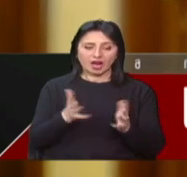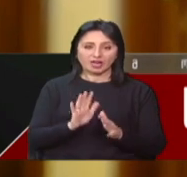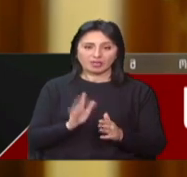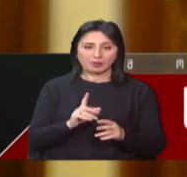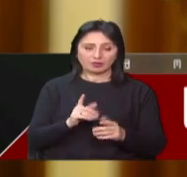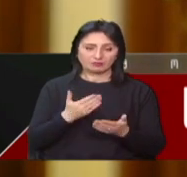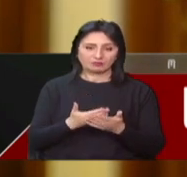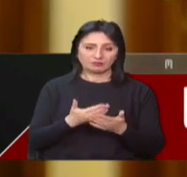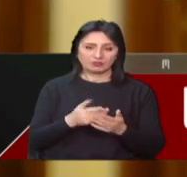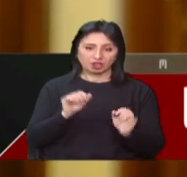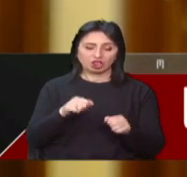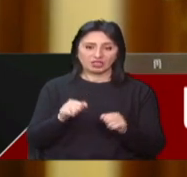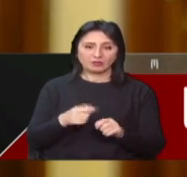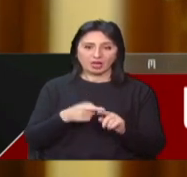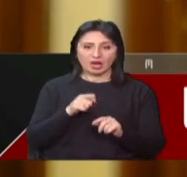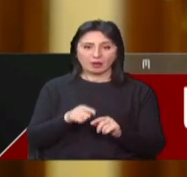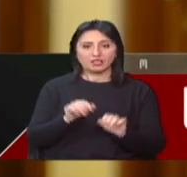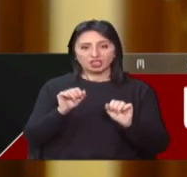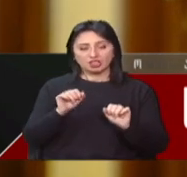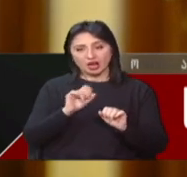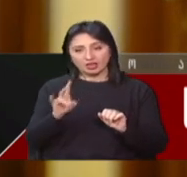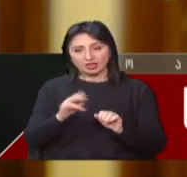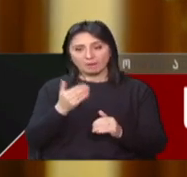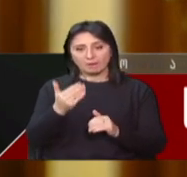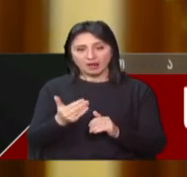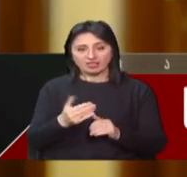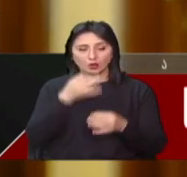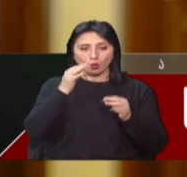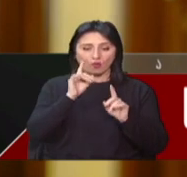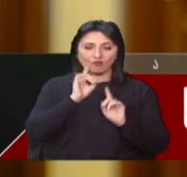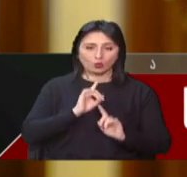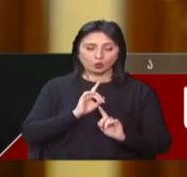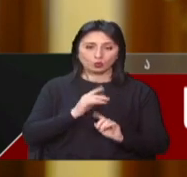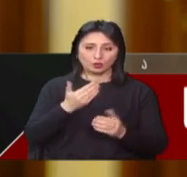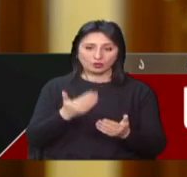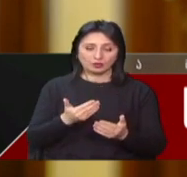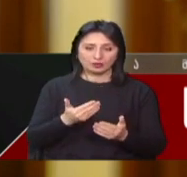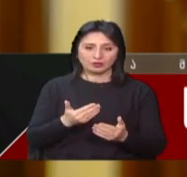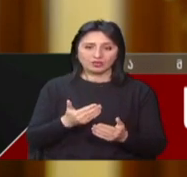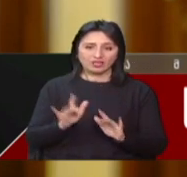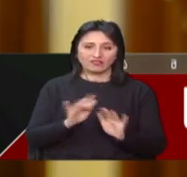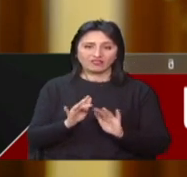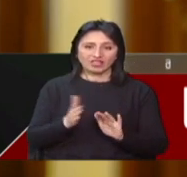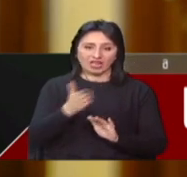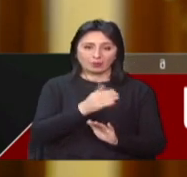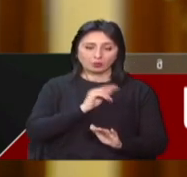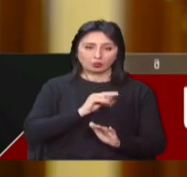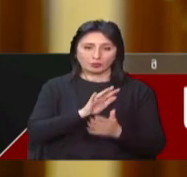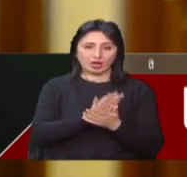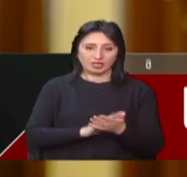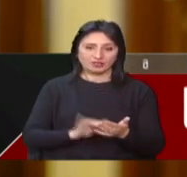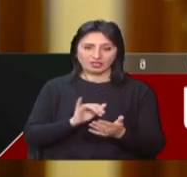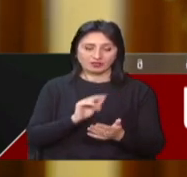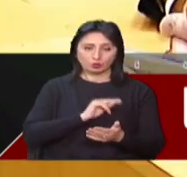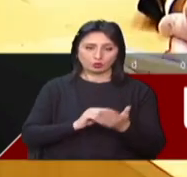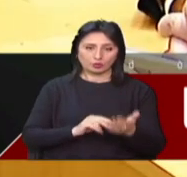ხდება ხოლმე შესაძლებელი, ან შეიძლება მათთვის კომფორტული ვთქვათ, იმ ვითარებაში მუშაობის გაგრძელება,